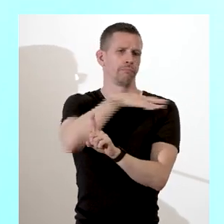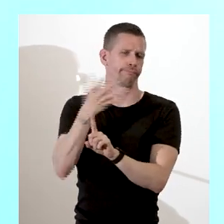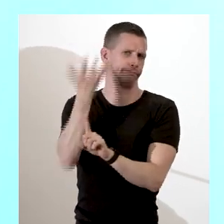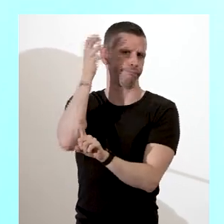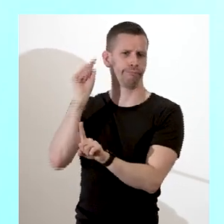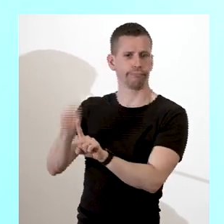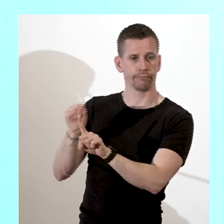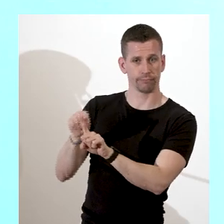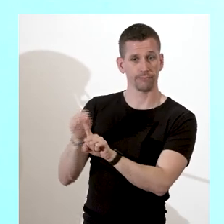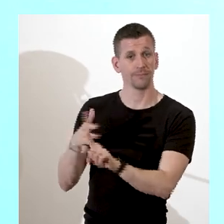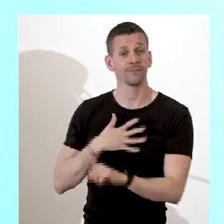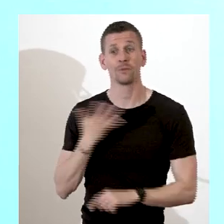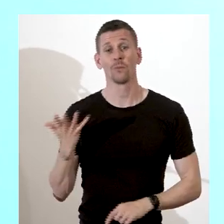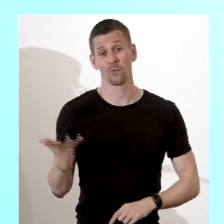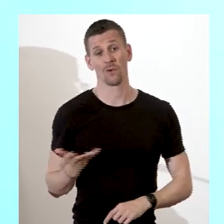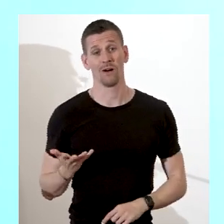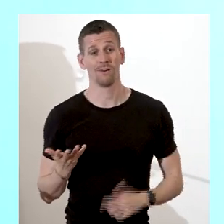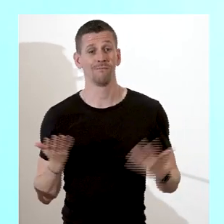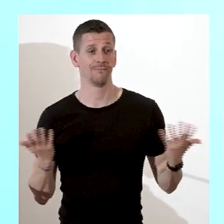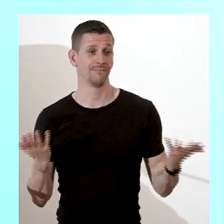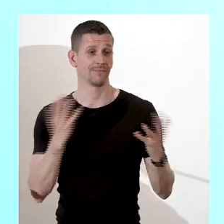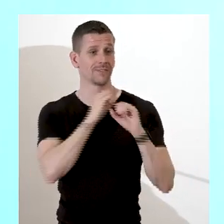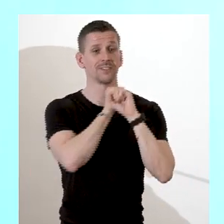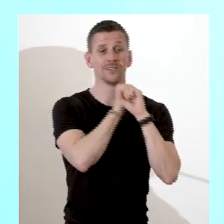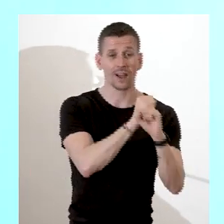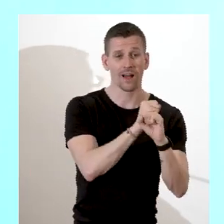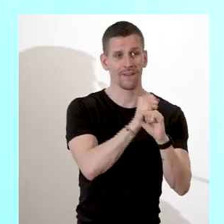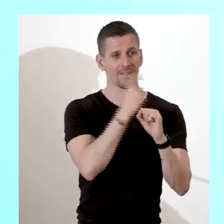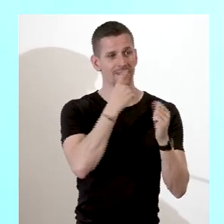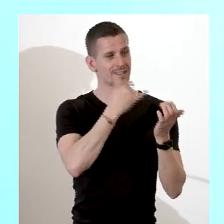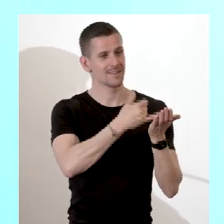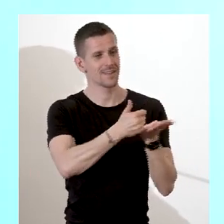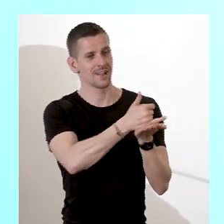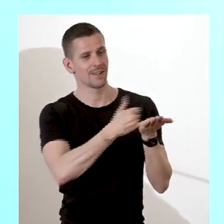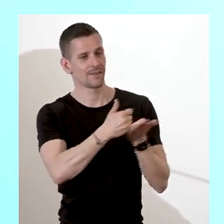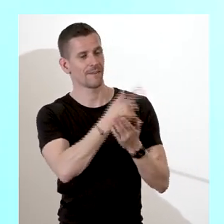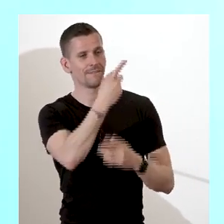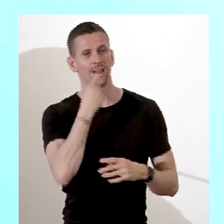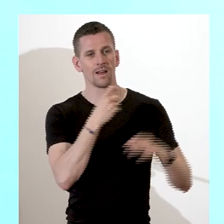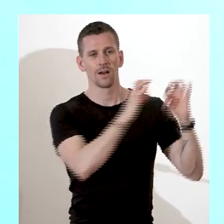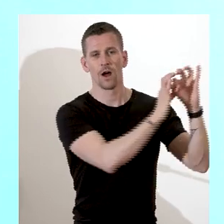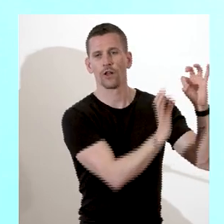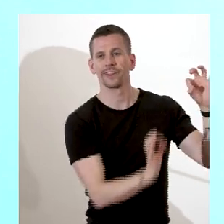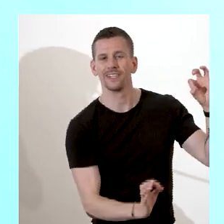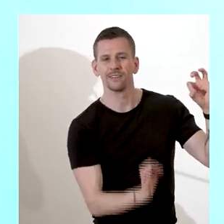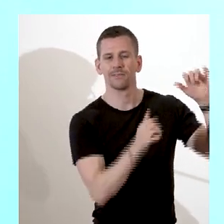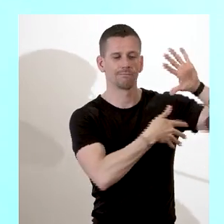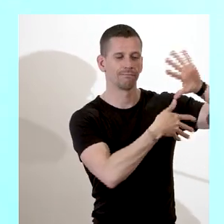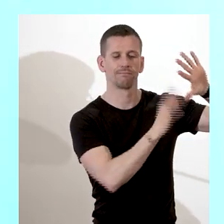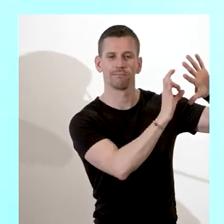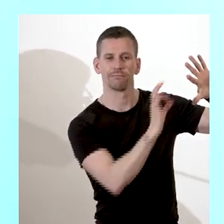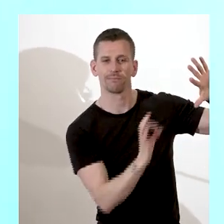échanges avec les colonies françaises de plantations esclavagistes situées principalement aux Antilles, Saint-Domingue, l'actuelle République